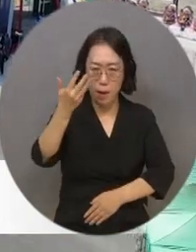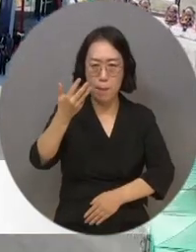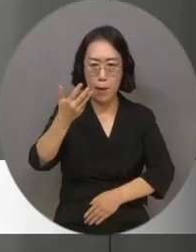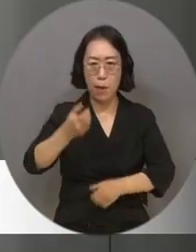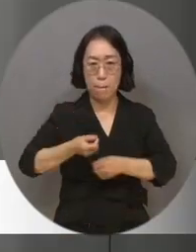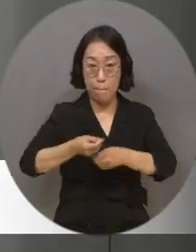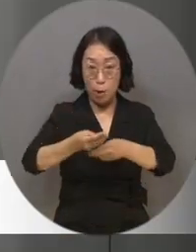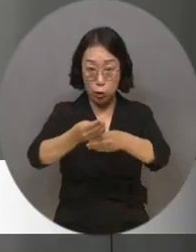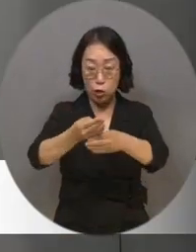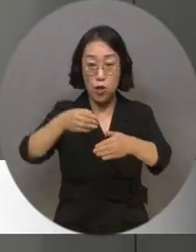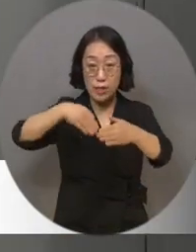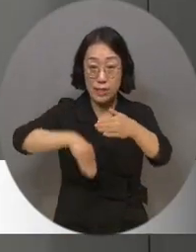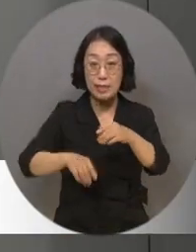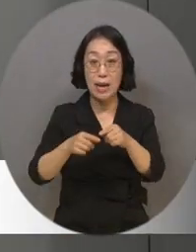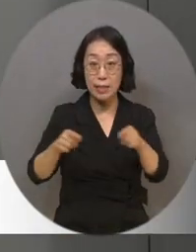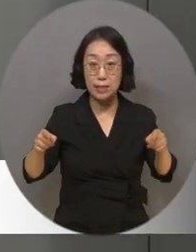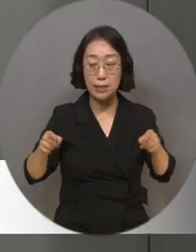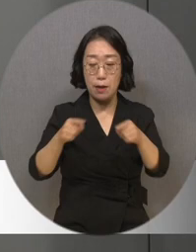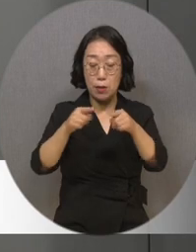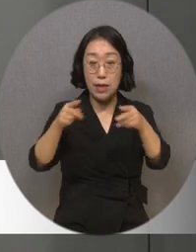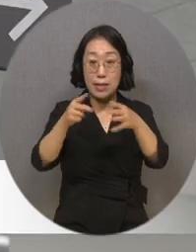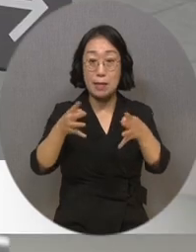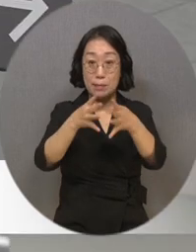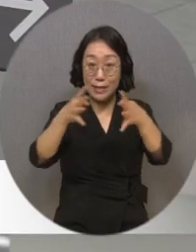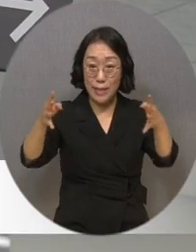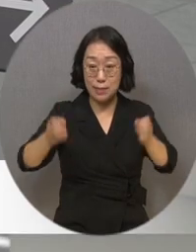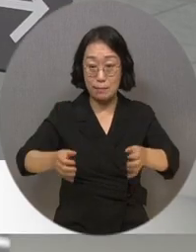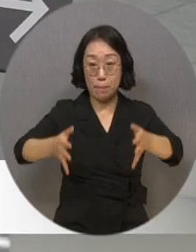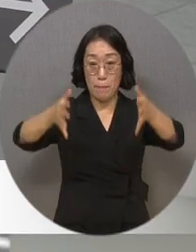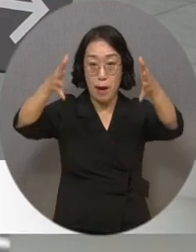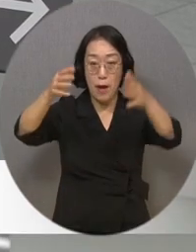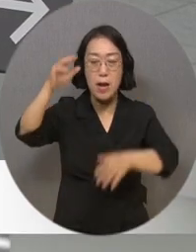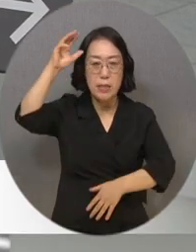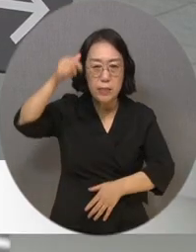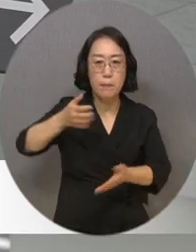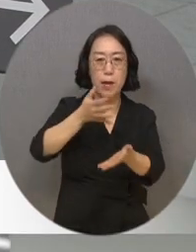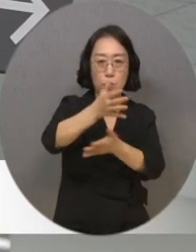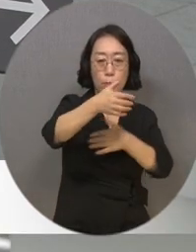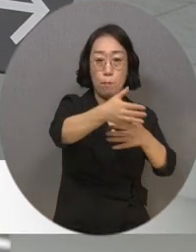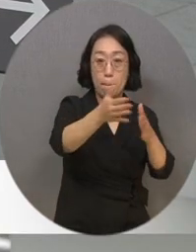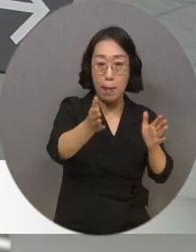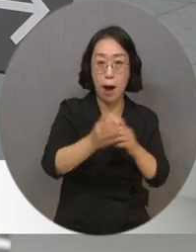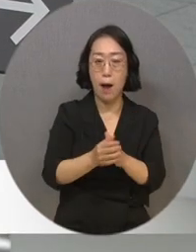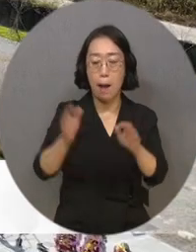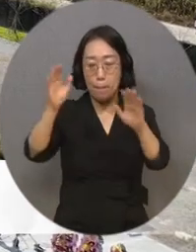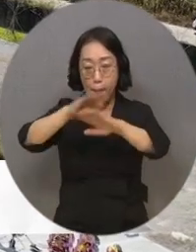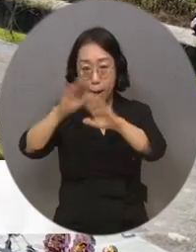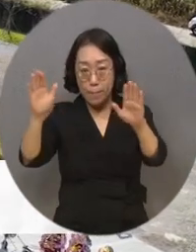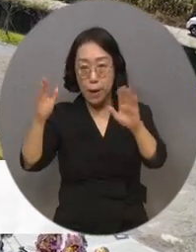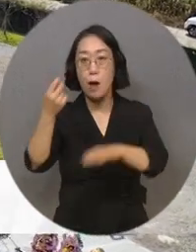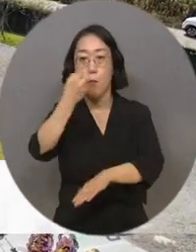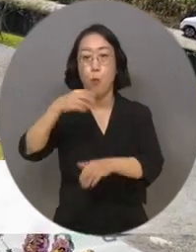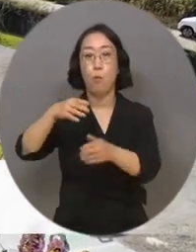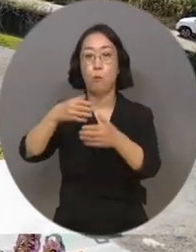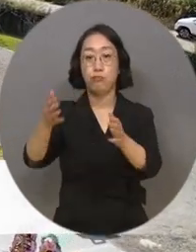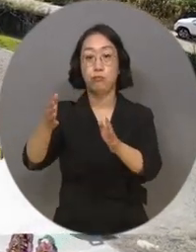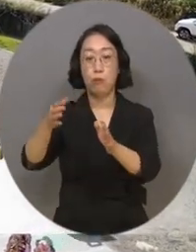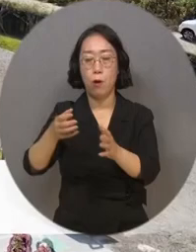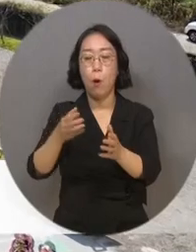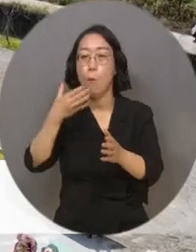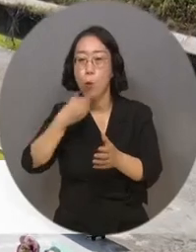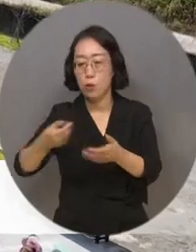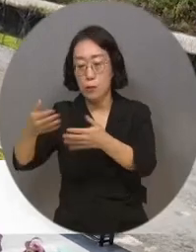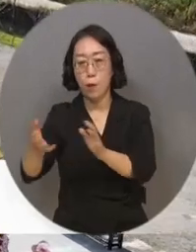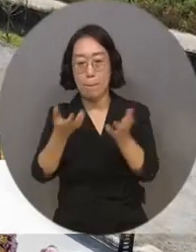제곱미터 지하 1층 지상 4층 규모로 치매전문요양원 주야간 보호센터 노인복지관 등을